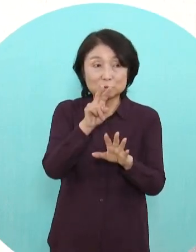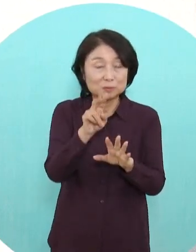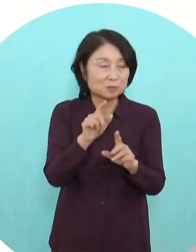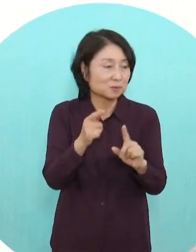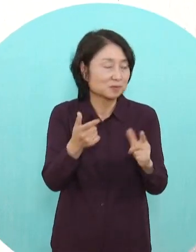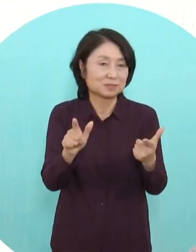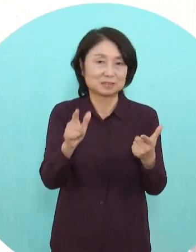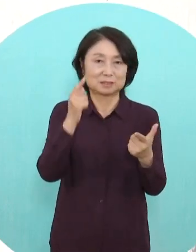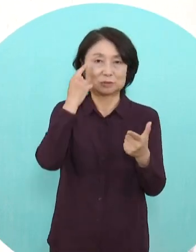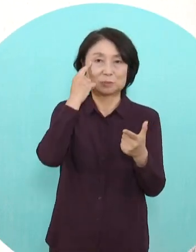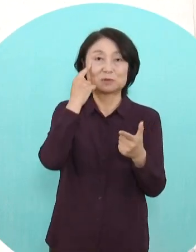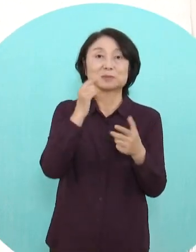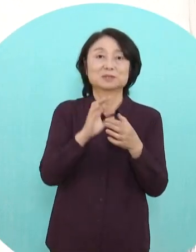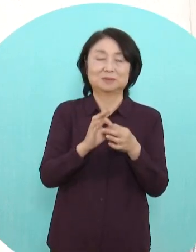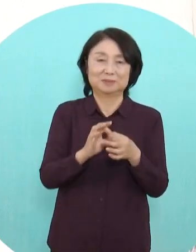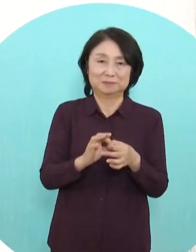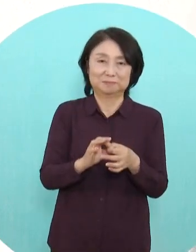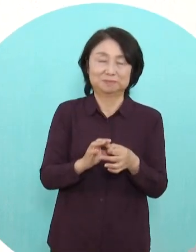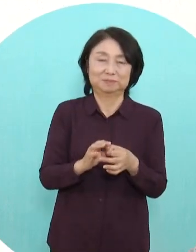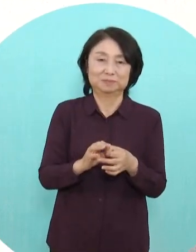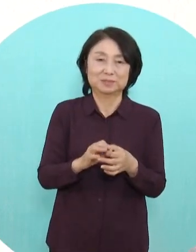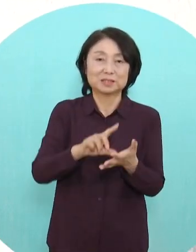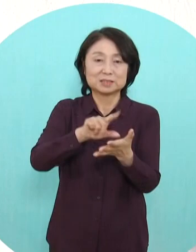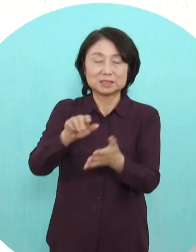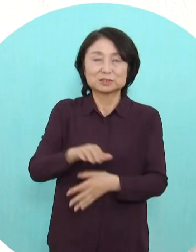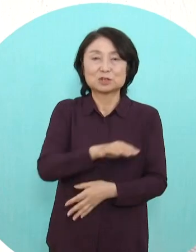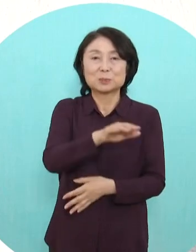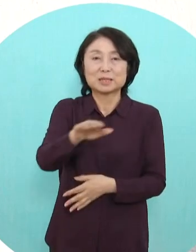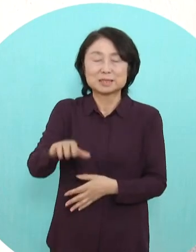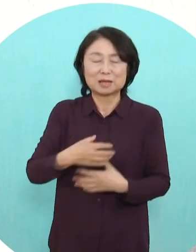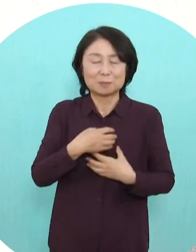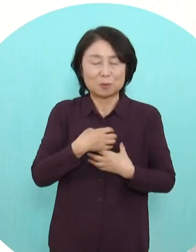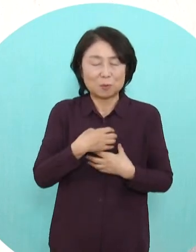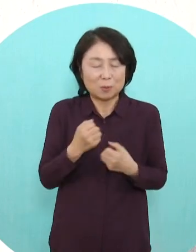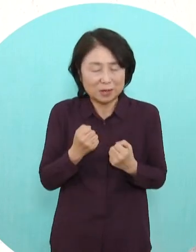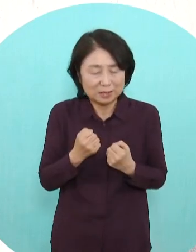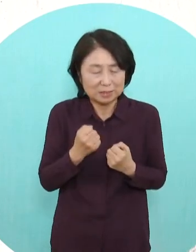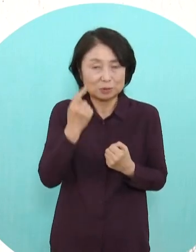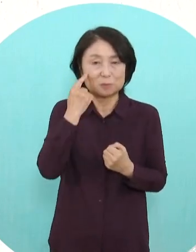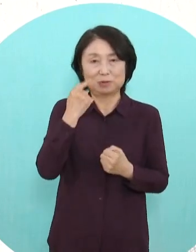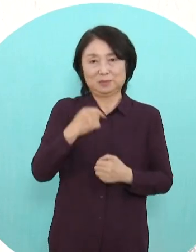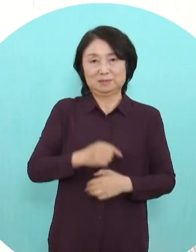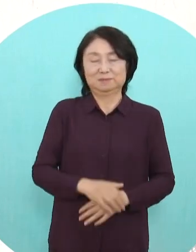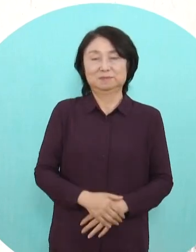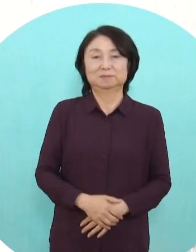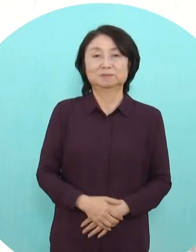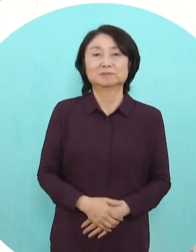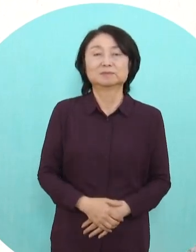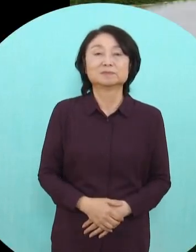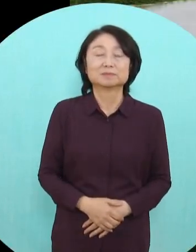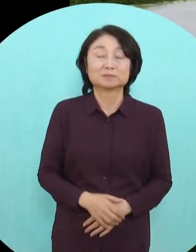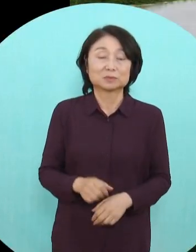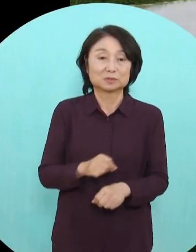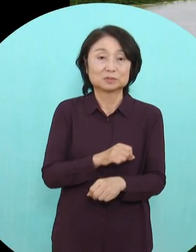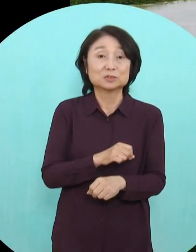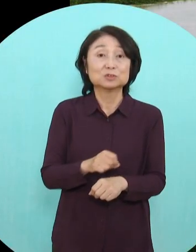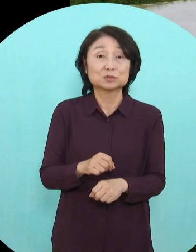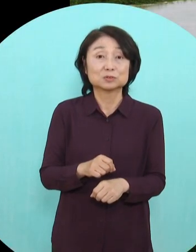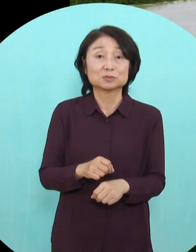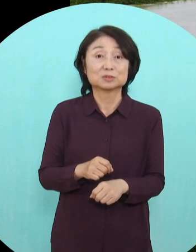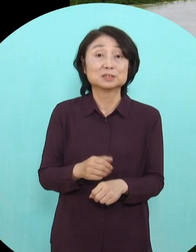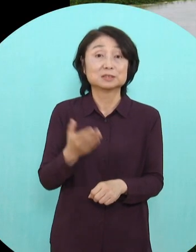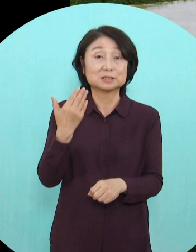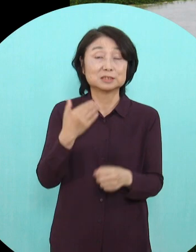は全く違うと思いますので、うん、まあ、地域の皆さんもですね、怖かったんじゃないかなって思いますね。まあ、特に